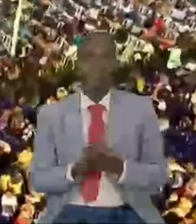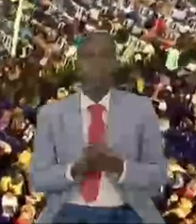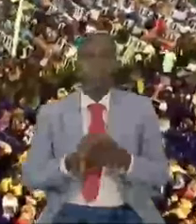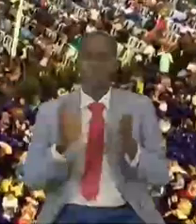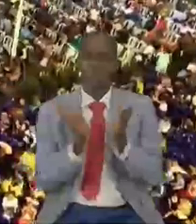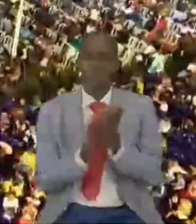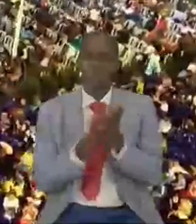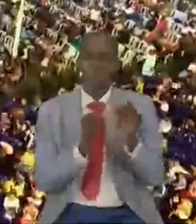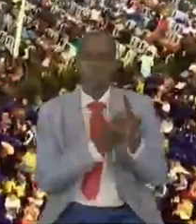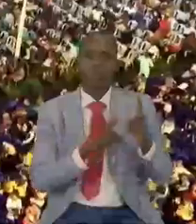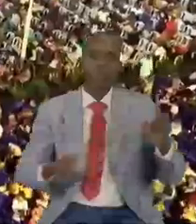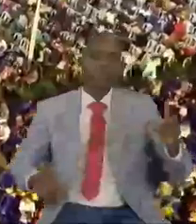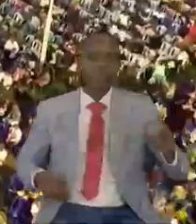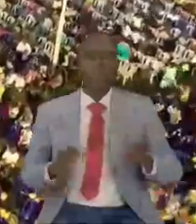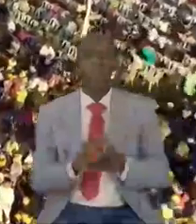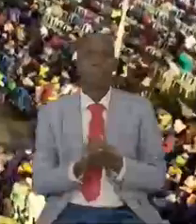Gloire à Dieu.